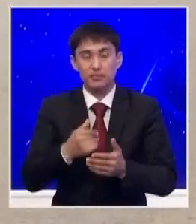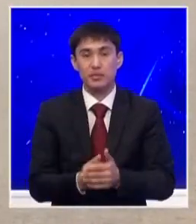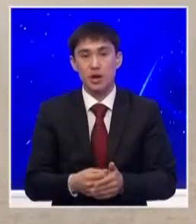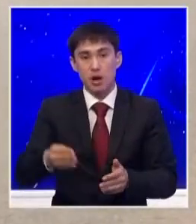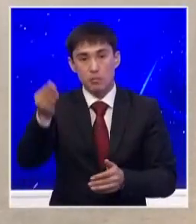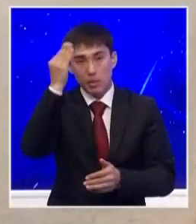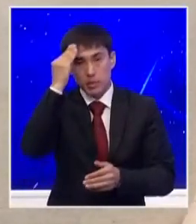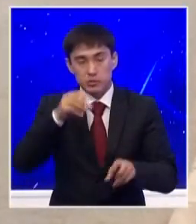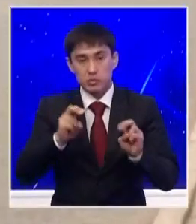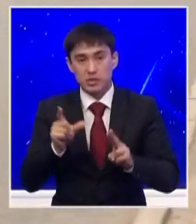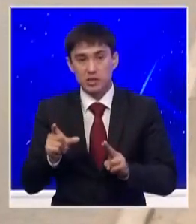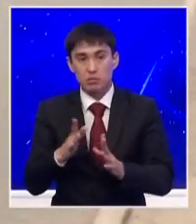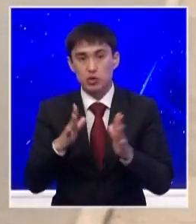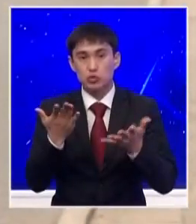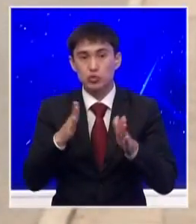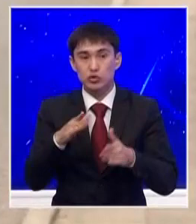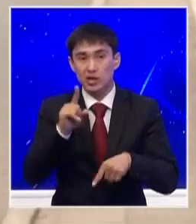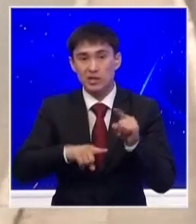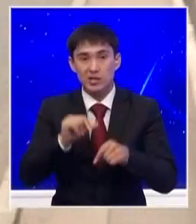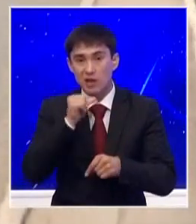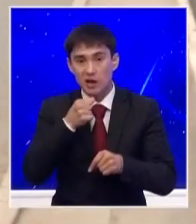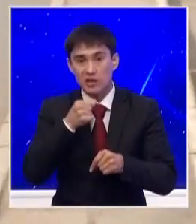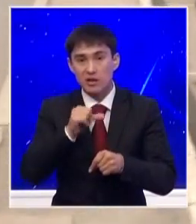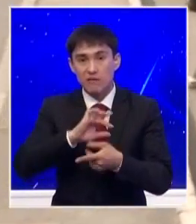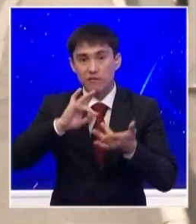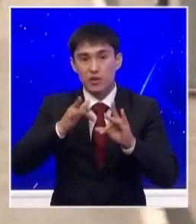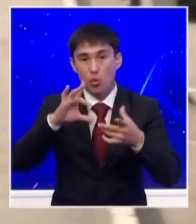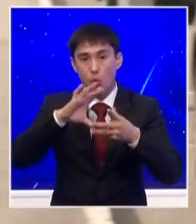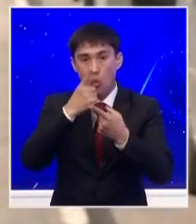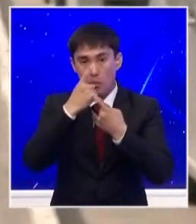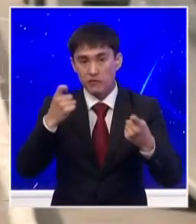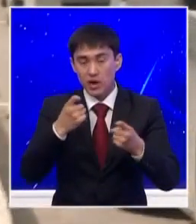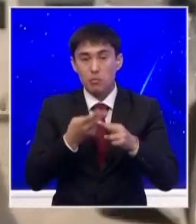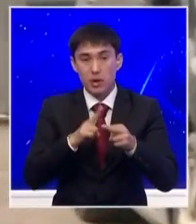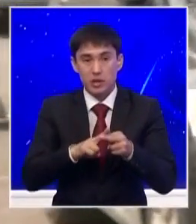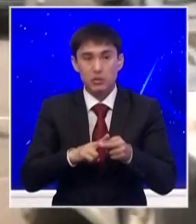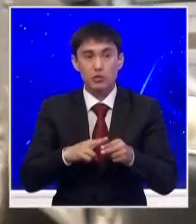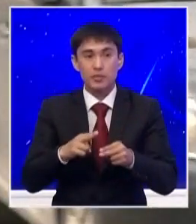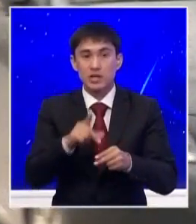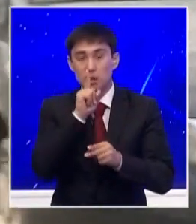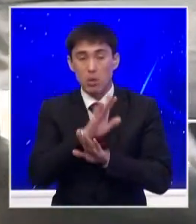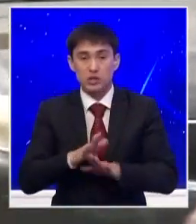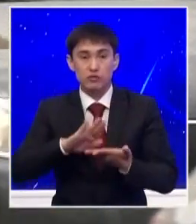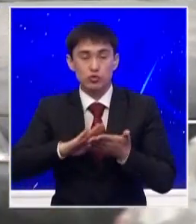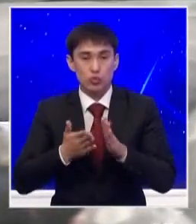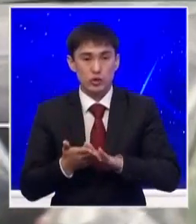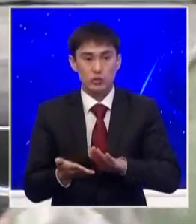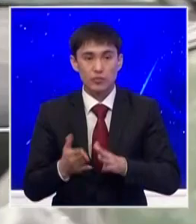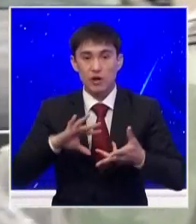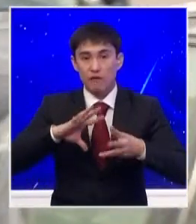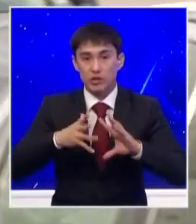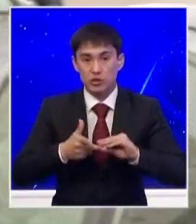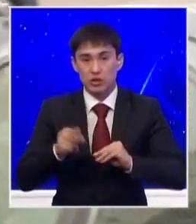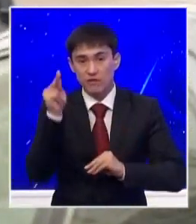специалистов, в большинстве случаев родители не хотят выставлять трагедию на всеобщее обозрение и тем самым замалчивают ситуацию. В